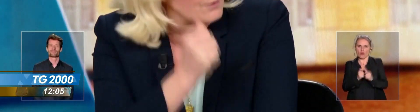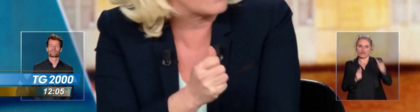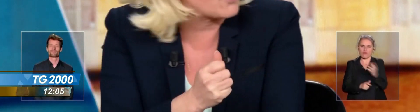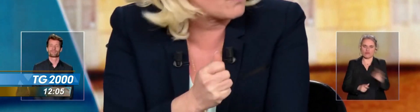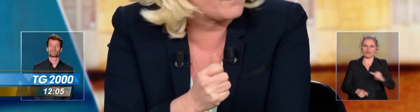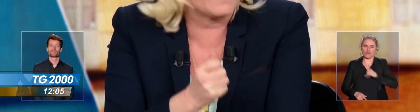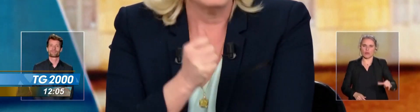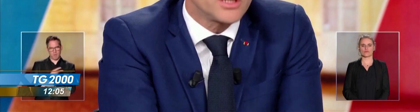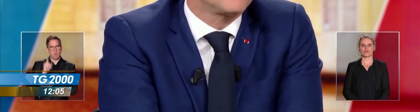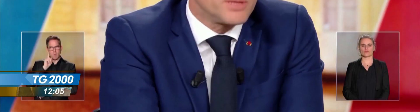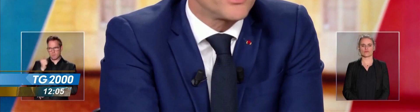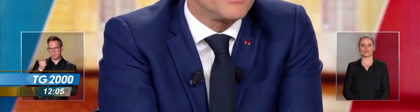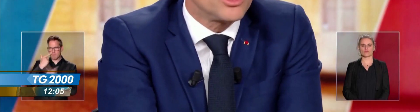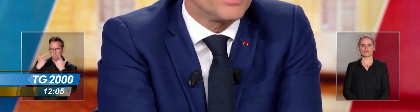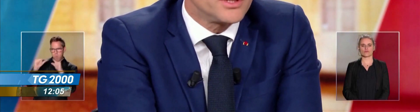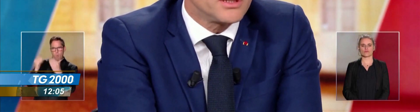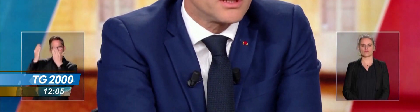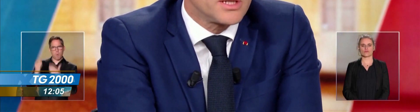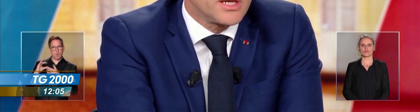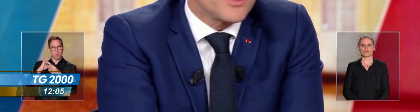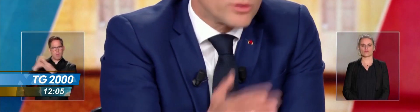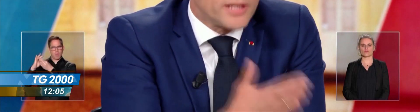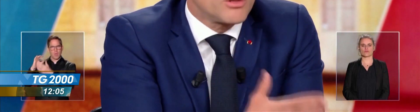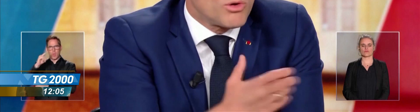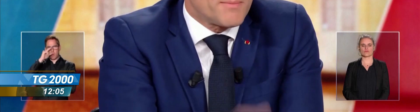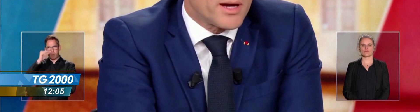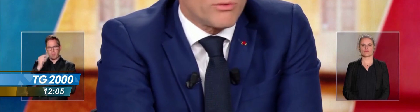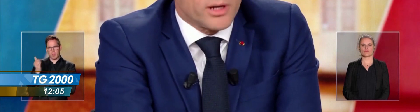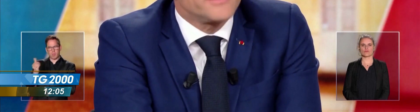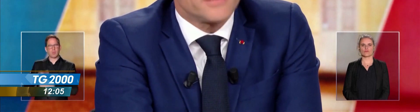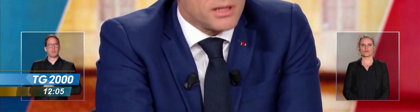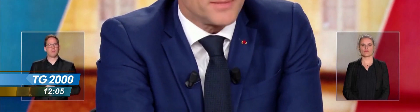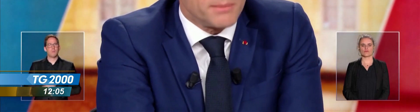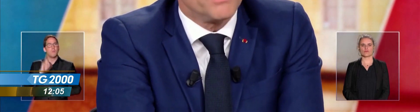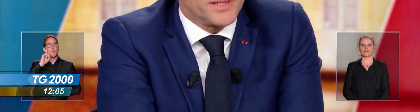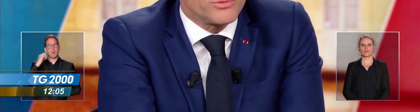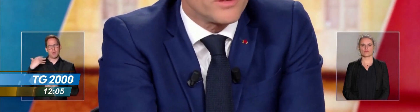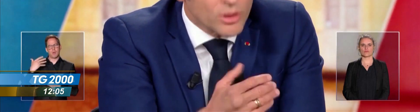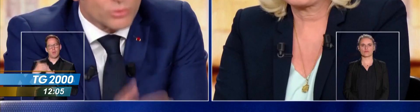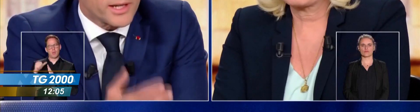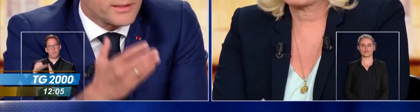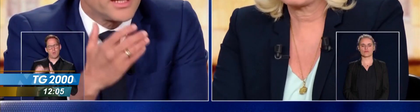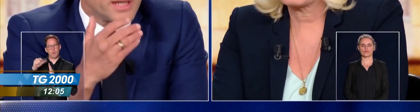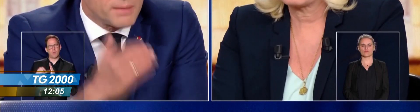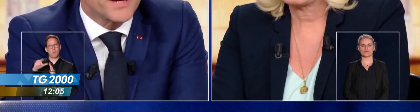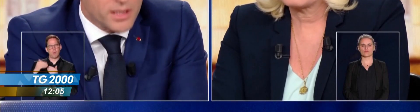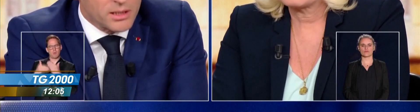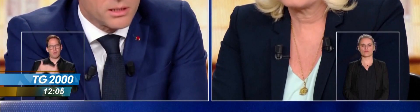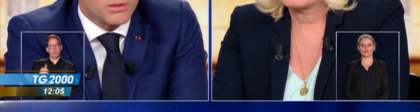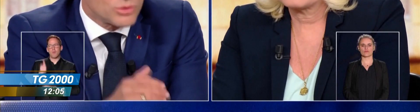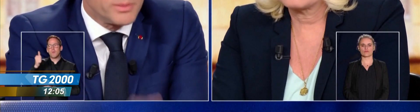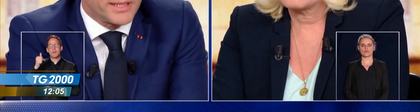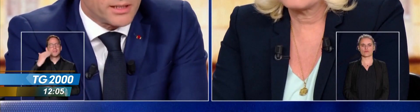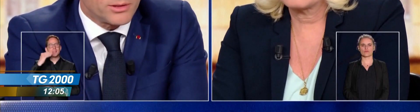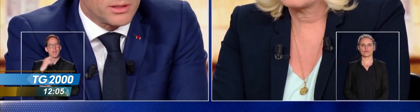ma le scintille sono arrivate sulla guerra in ucraina e il ruolo della francia soprattutto quando macron ha accusato marine le pen di essere